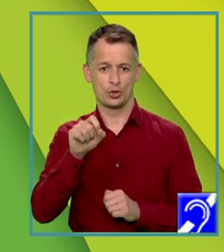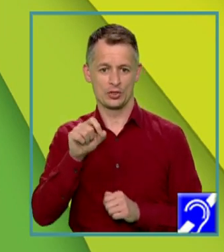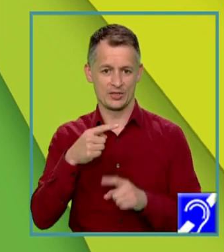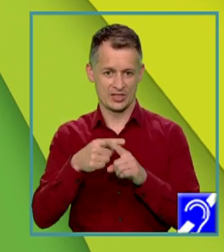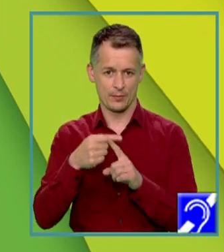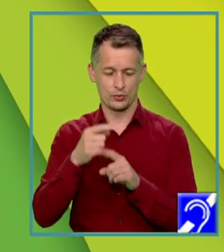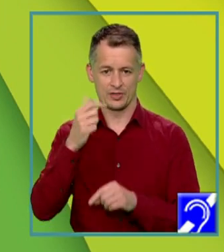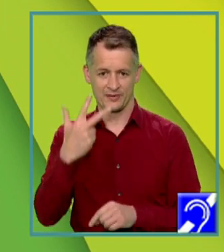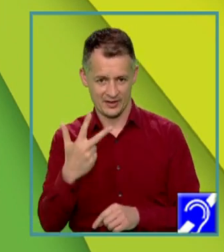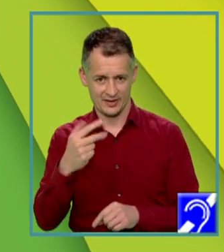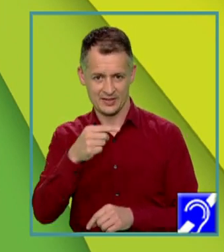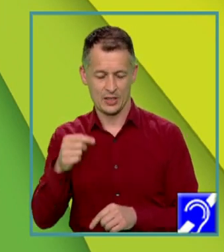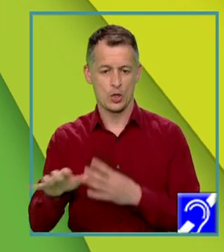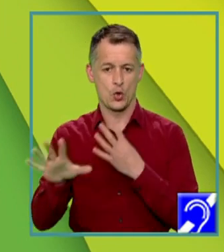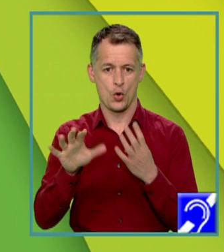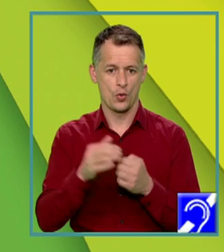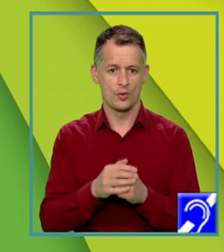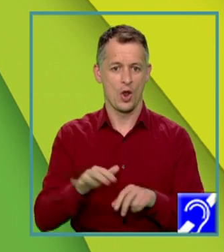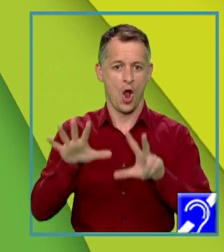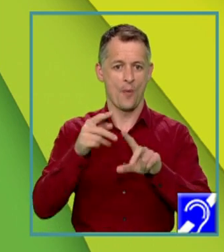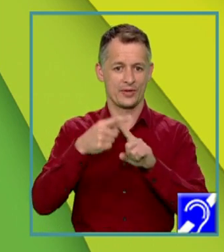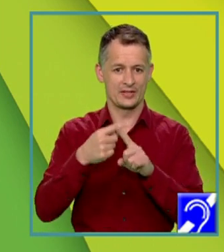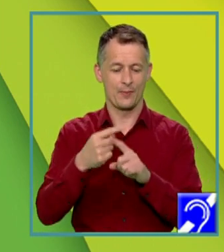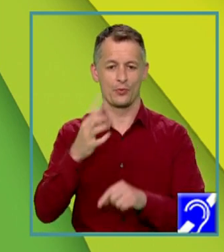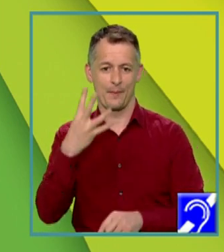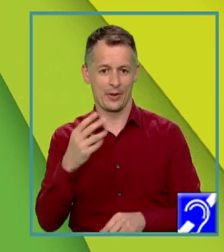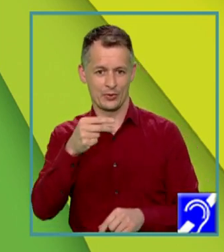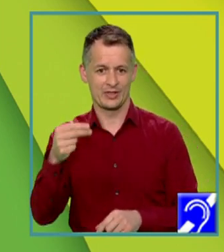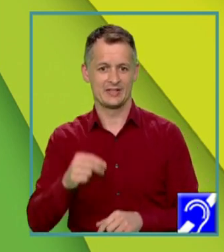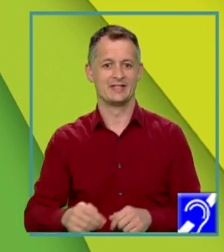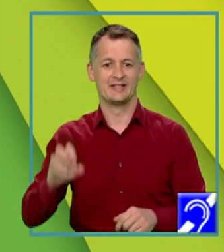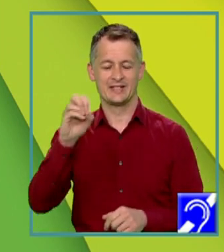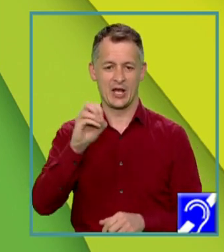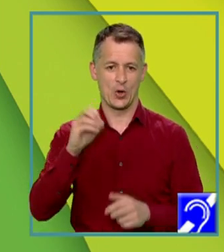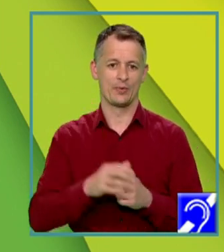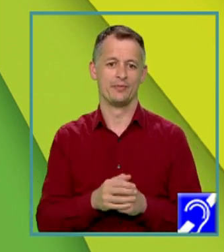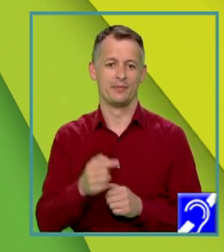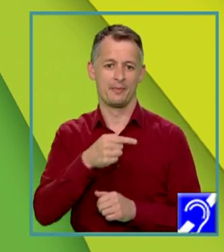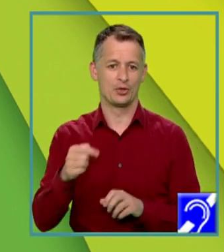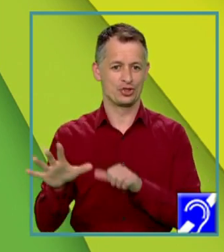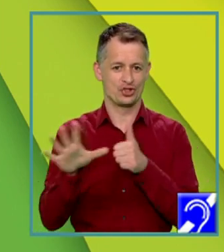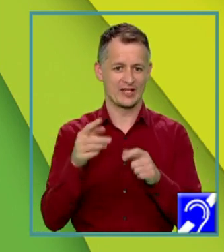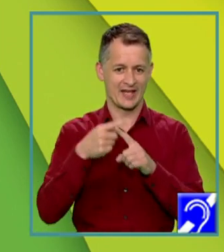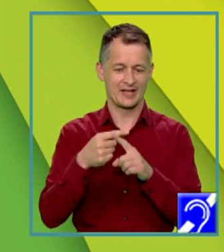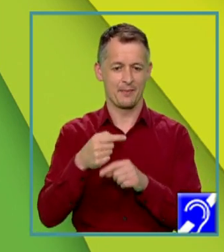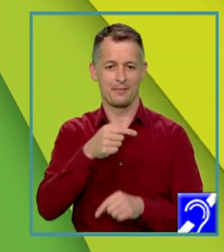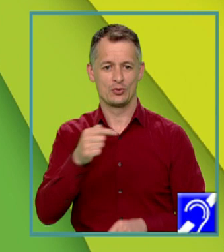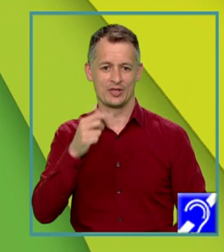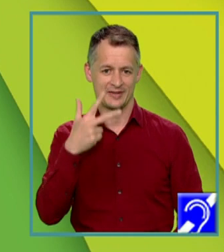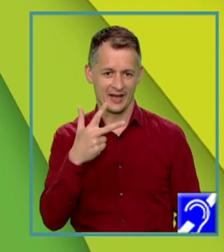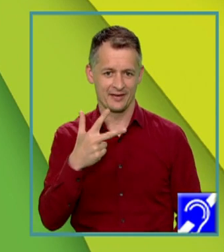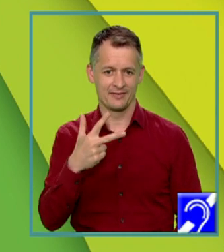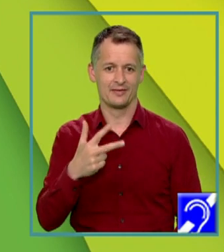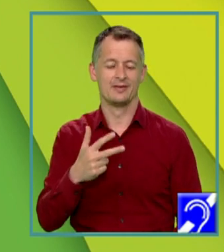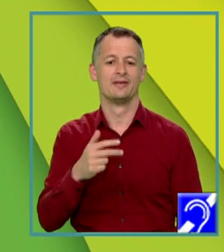plus 3 egal cu nouă 8 x plus 4 egal cu 0 minus 6 x minus